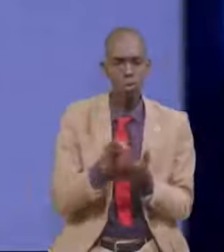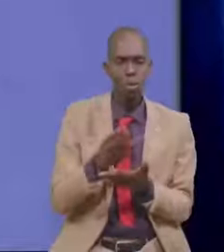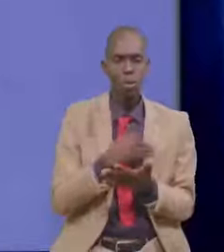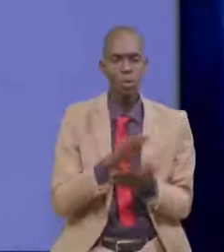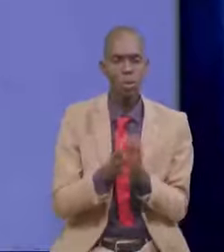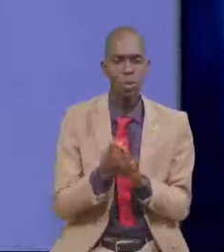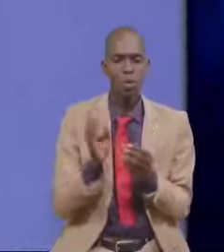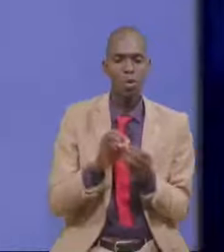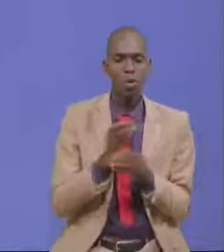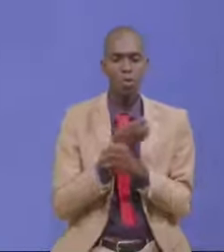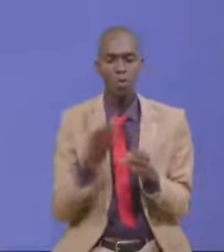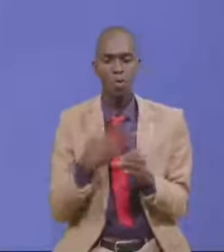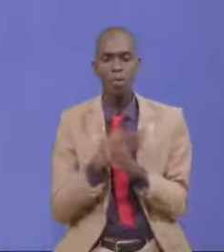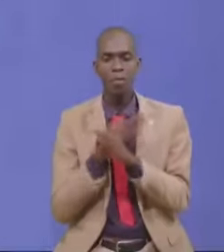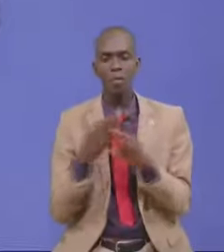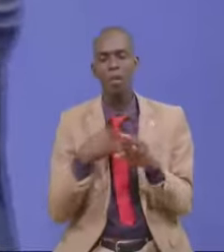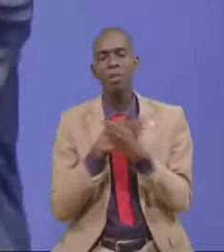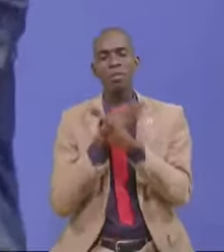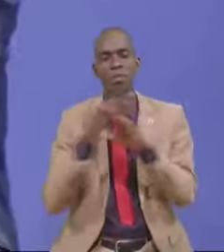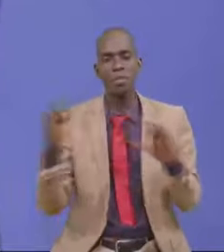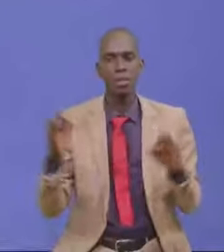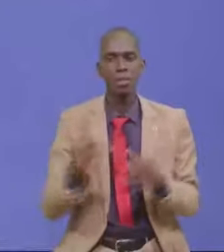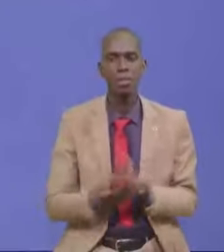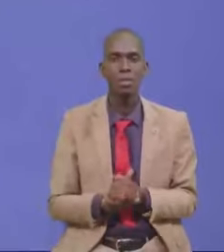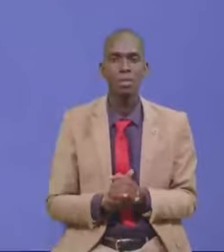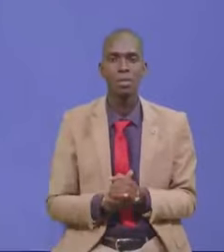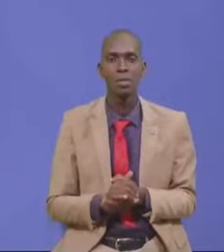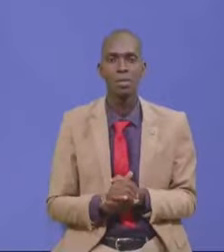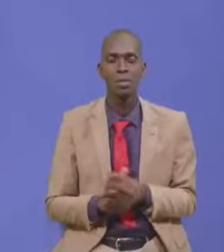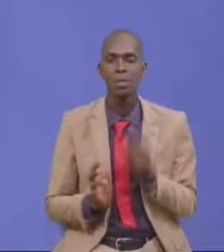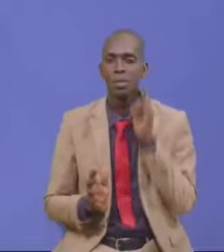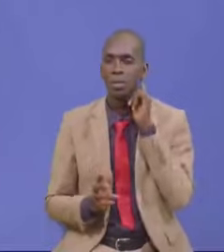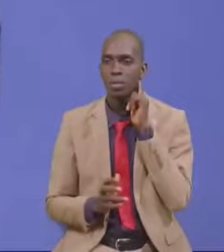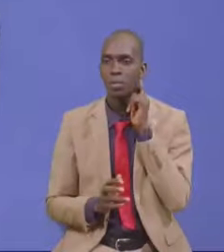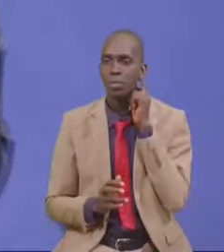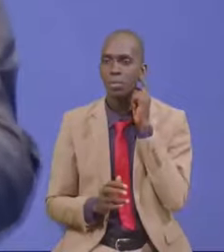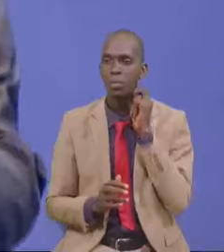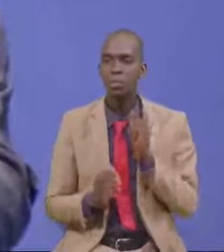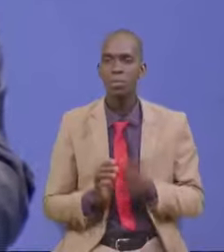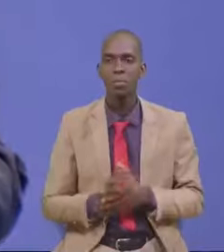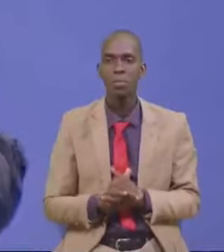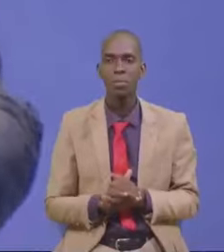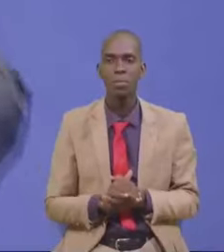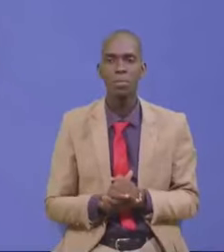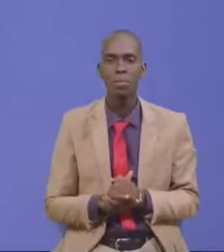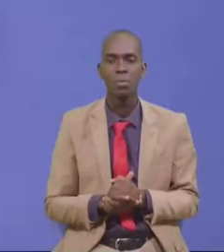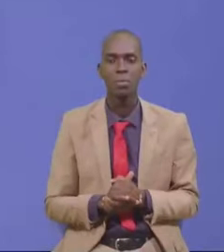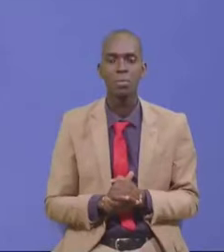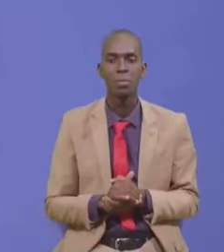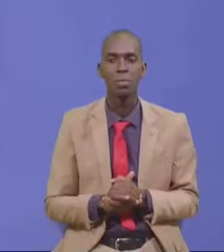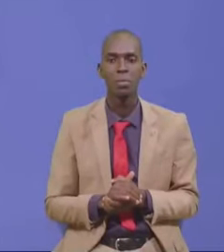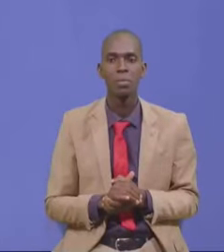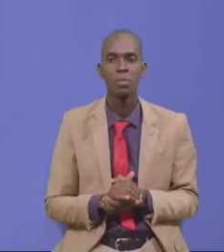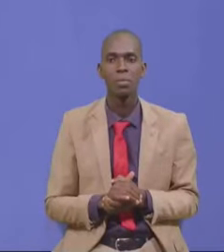Ce n'est pas que vous récitez quelque chose que vous avez entendu il y a quelques années, non. Mais vous continuez